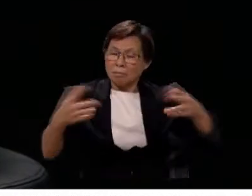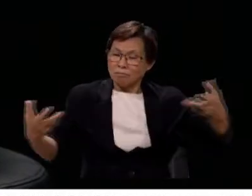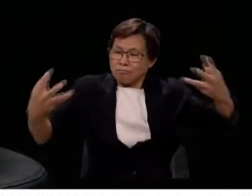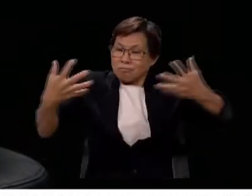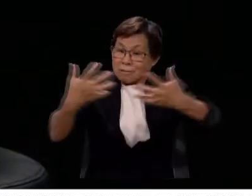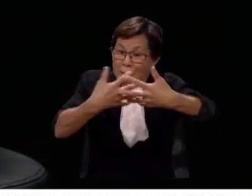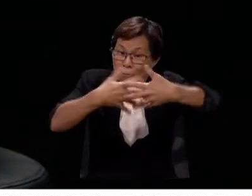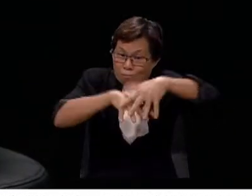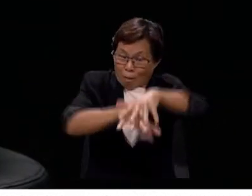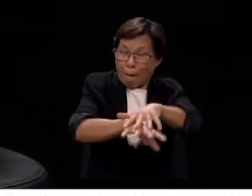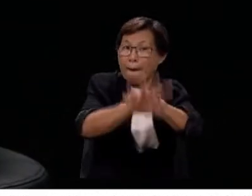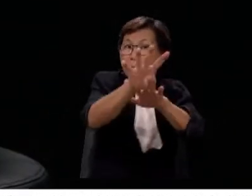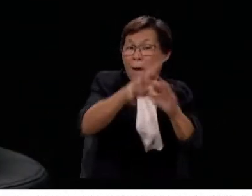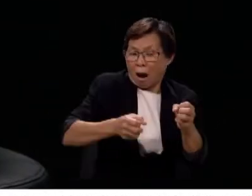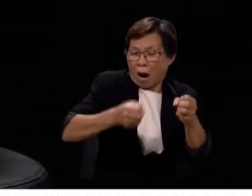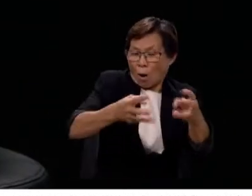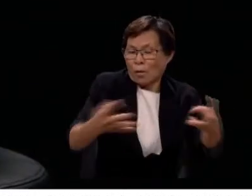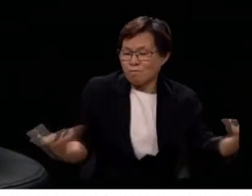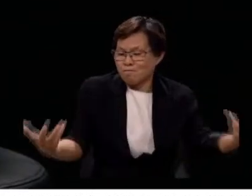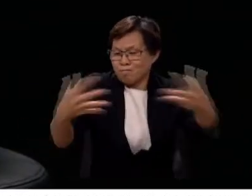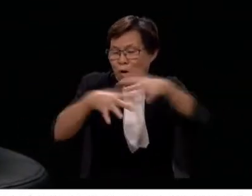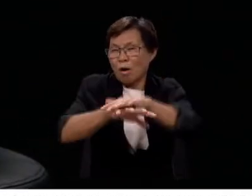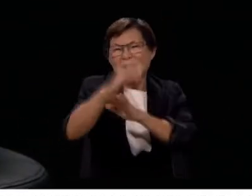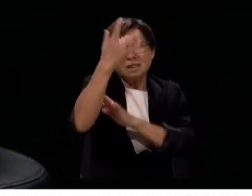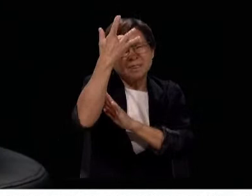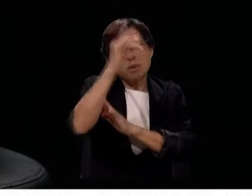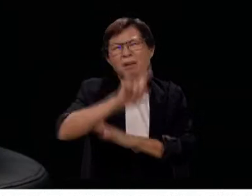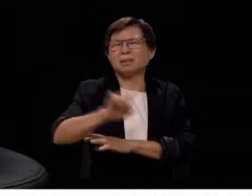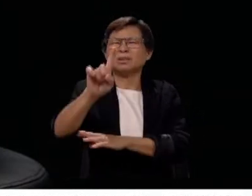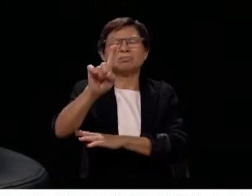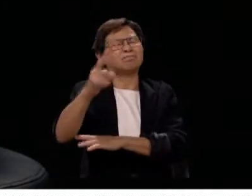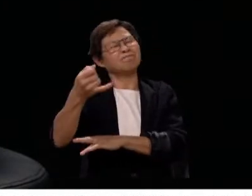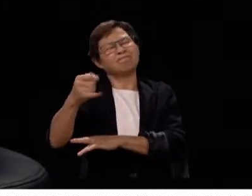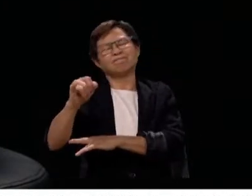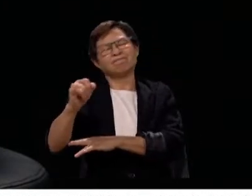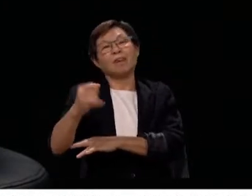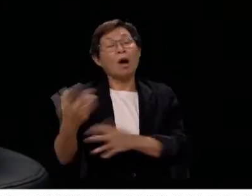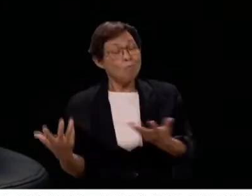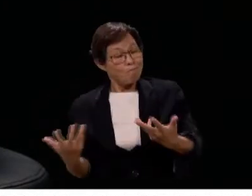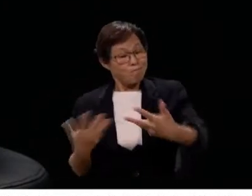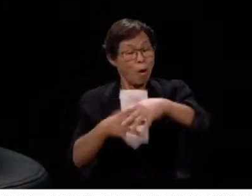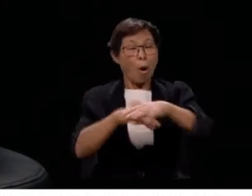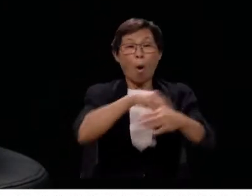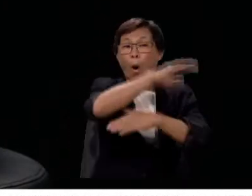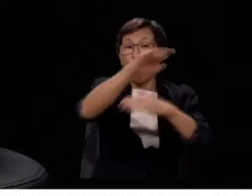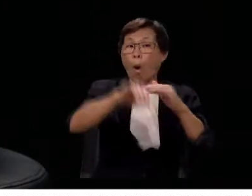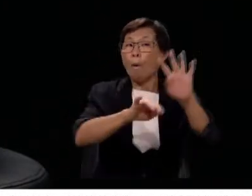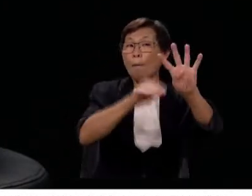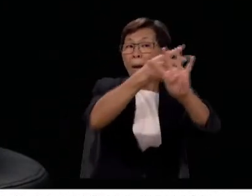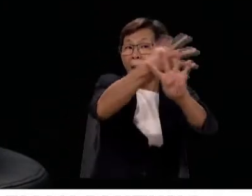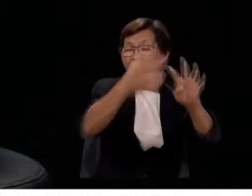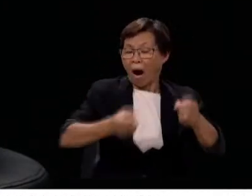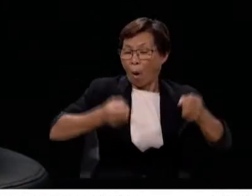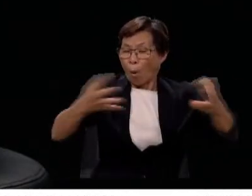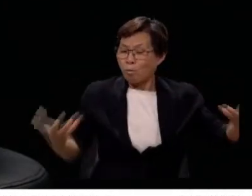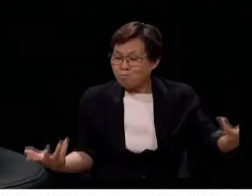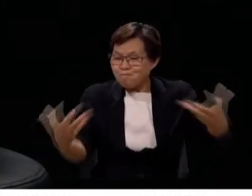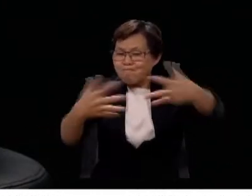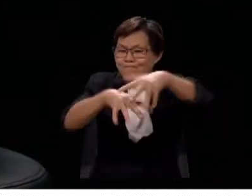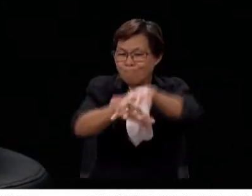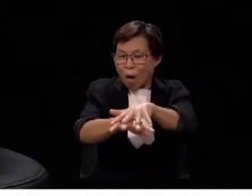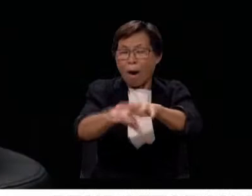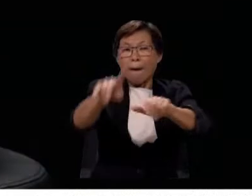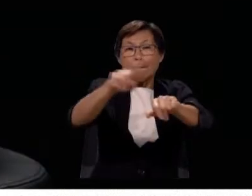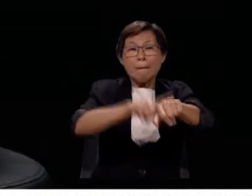see with kalau ganteng dengan Smart saja mungkin tidak tidak weeble tapi sebab dan digabungkan keseluruhannya sewaktu Smart walaupun